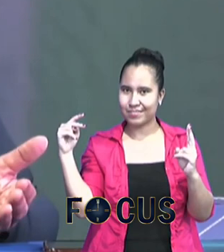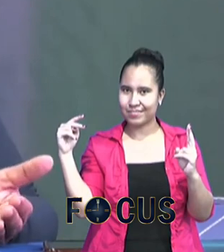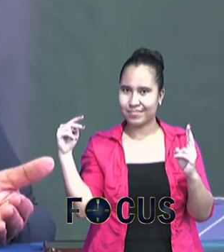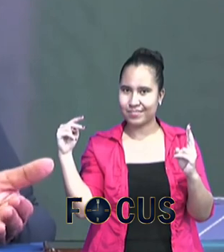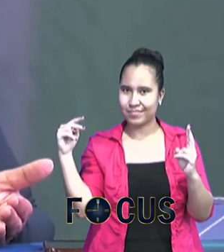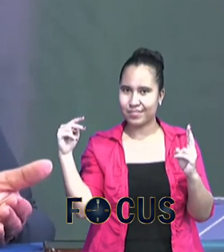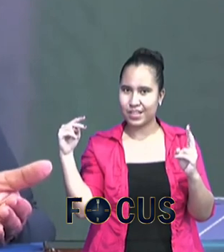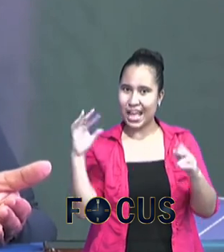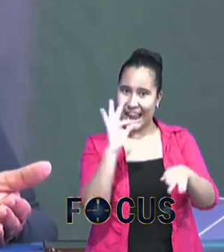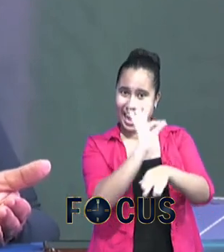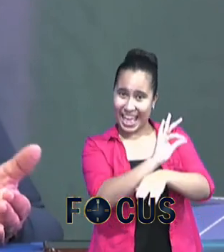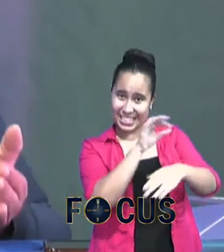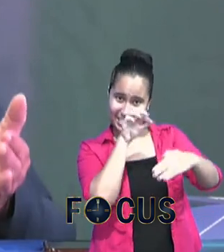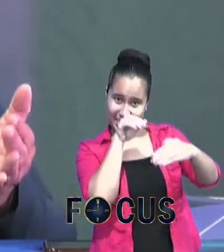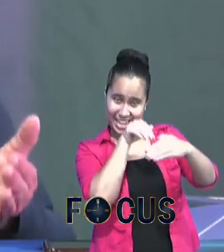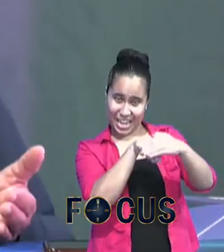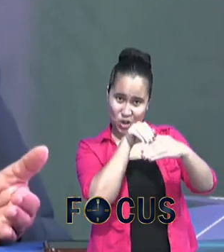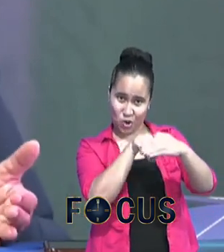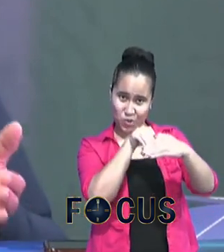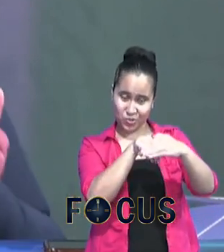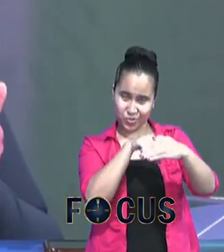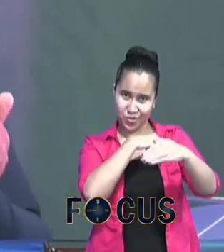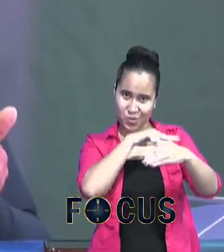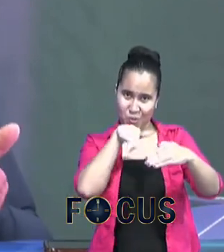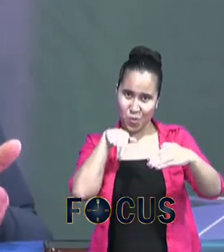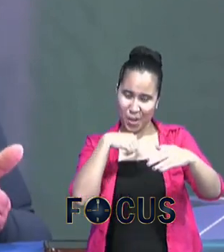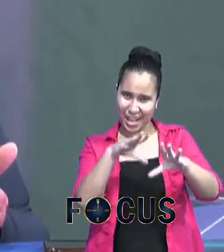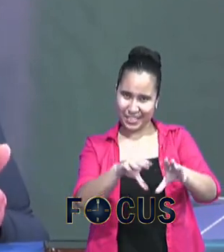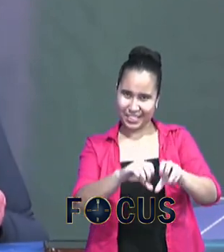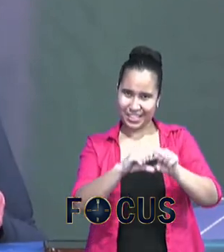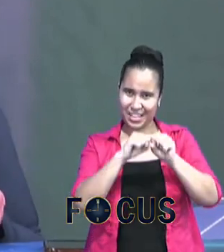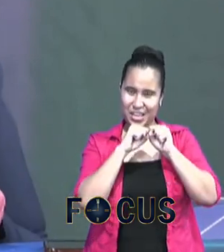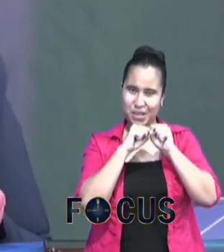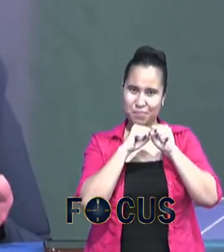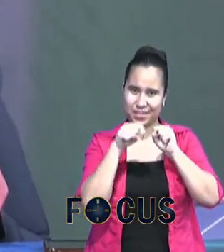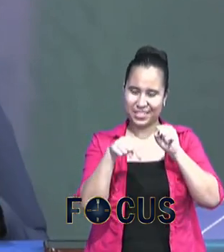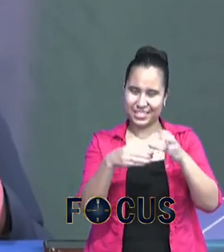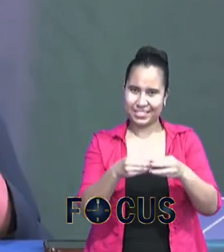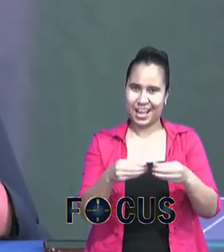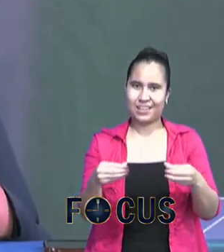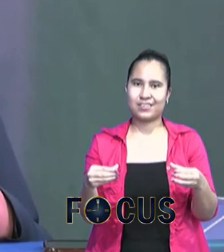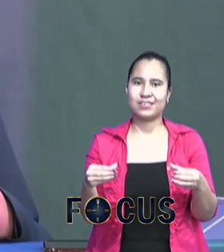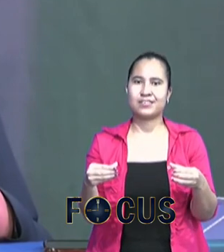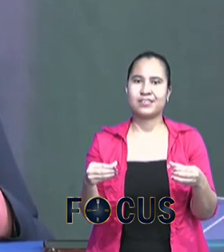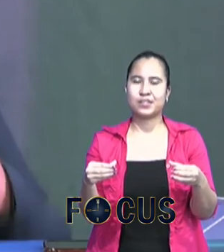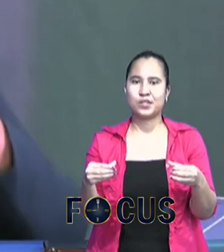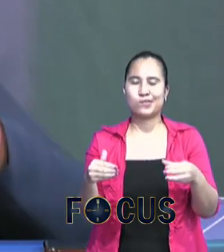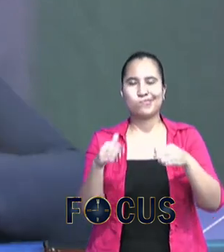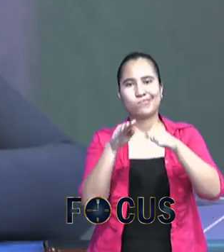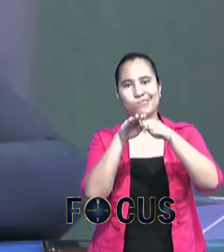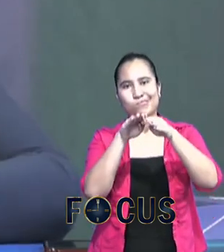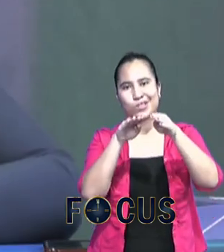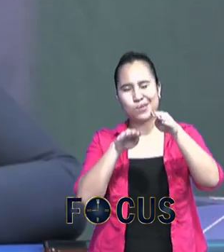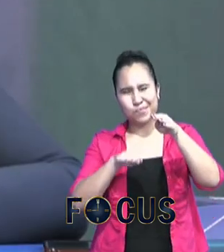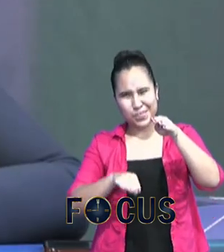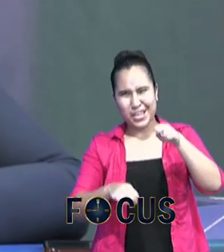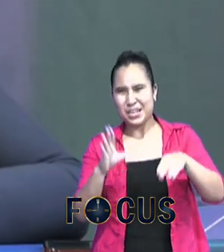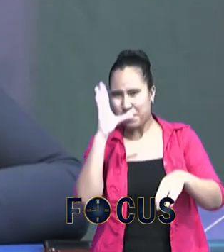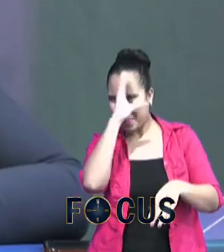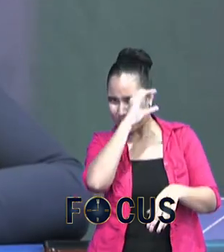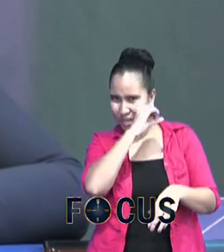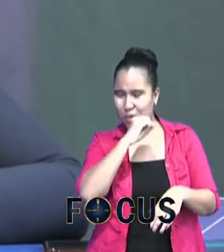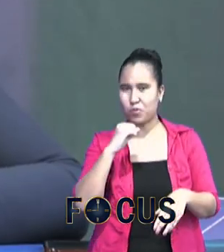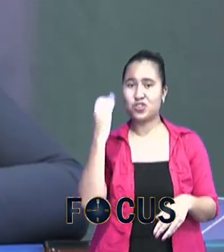de lesinhouden. We nemen die zaken die minder begrepen worden door